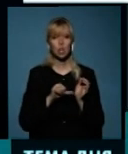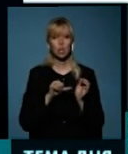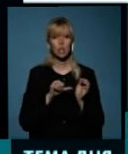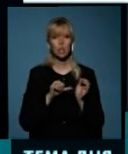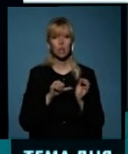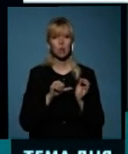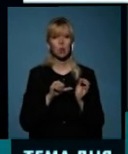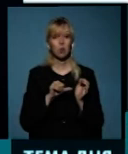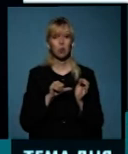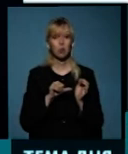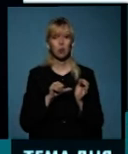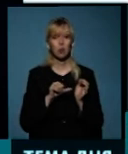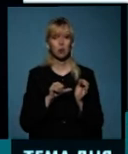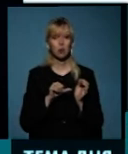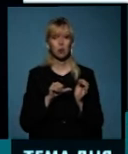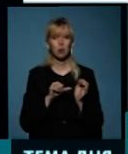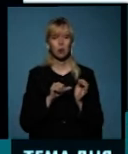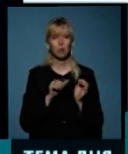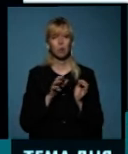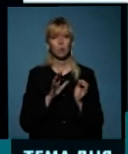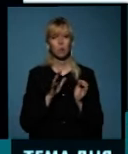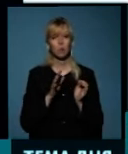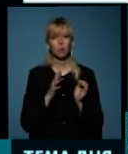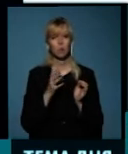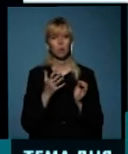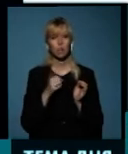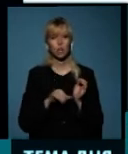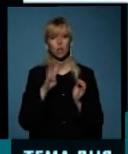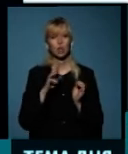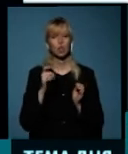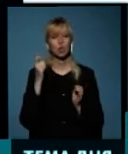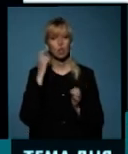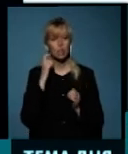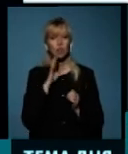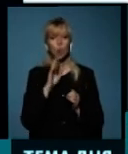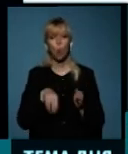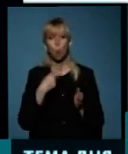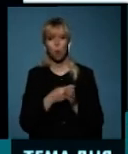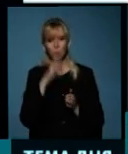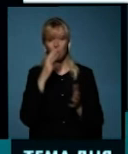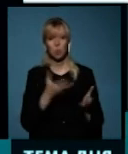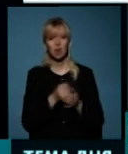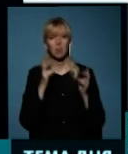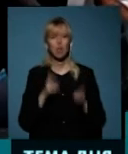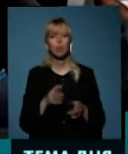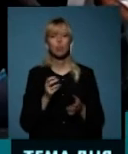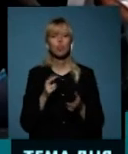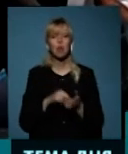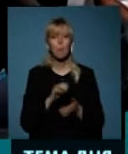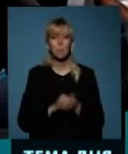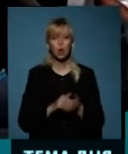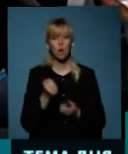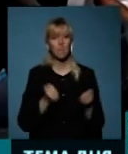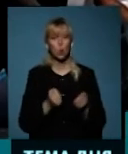64-річна жінка випала з маршрутки, отримала травми. От що стало причиною фактично відкривання дверей,